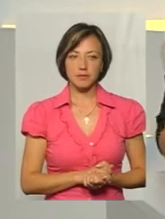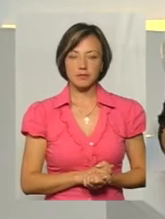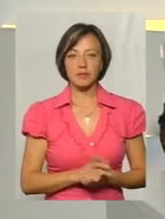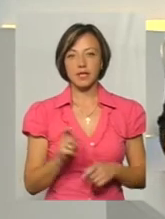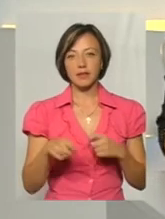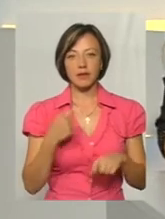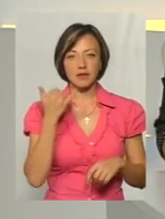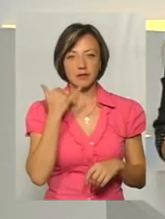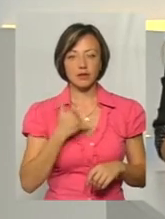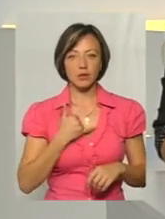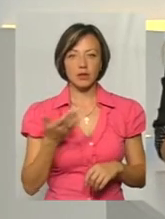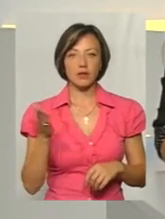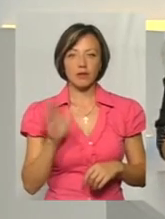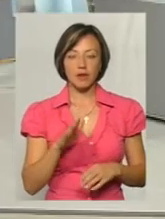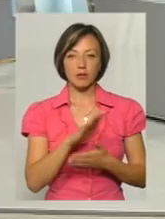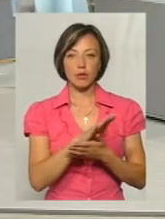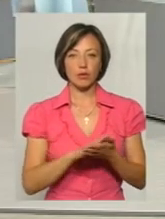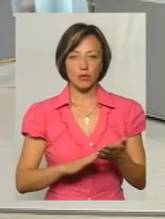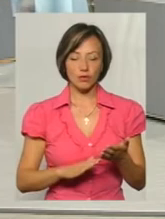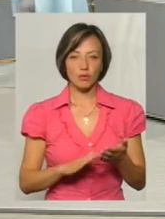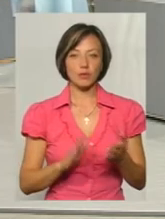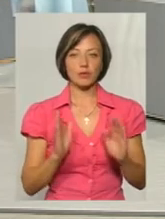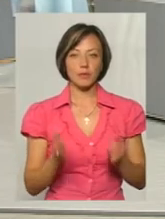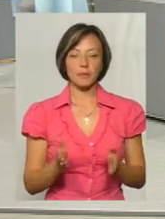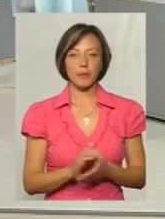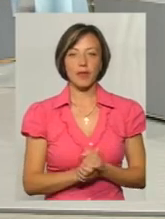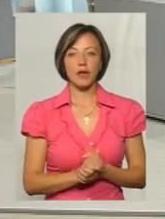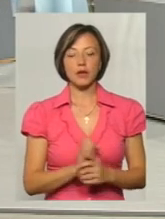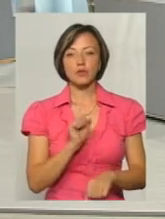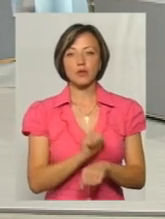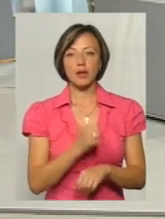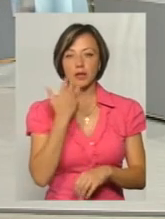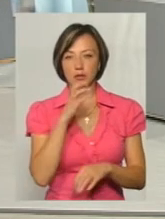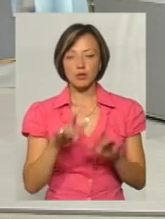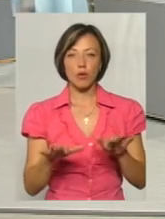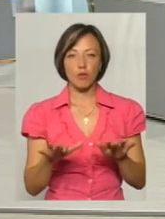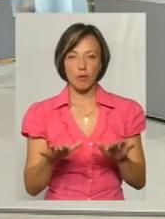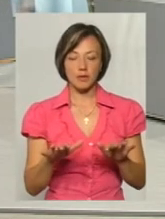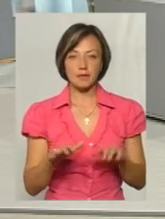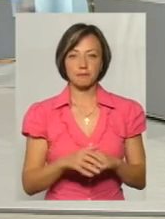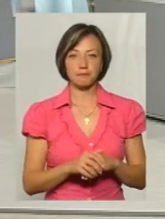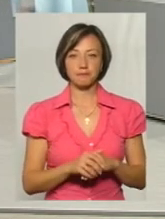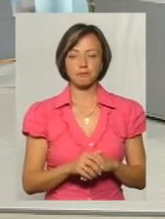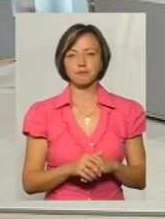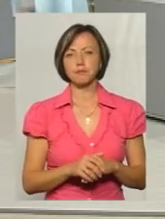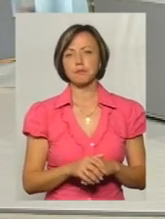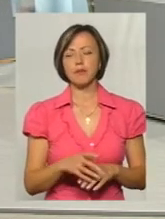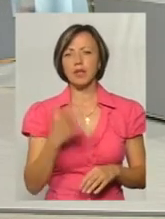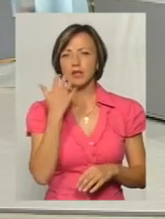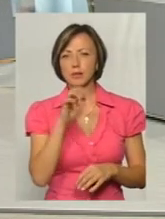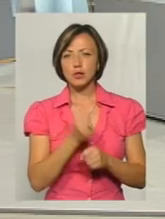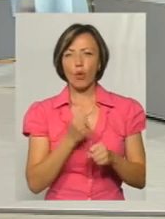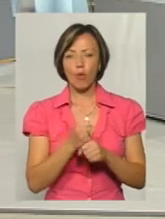Напевно, зірвався дзвінок. Давайте будемо продовжувати далі. Ми зупинились на термічній обробці. Значить, продукти, які проходять